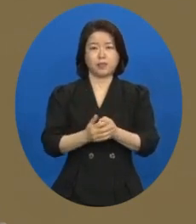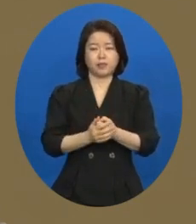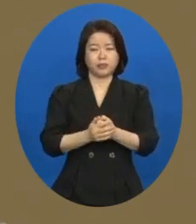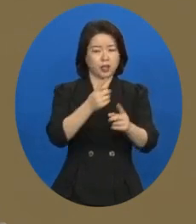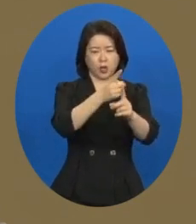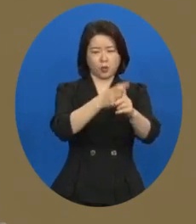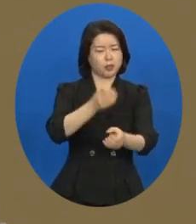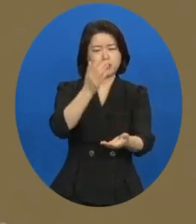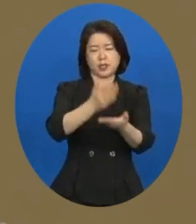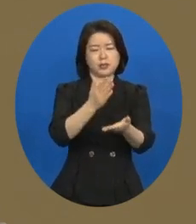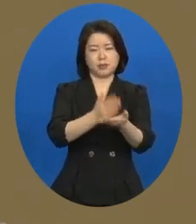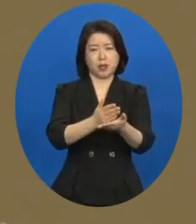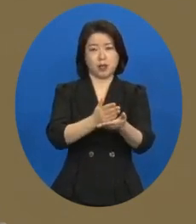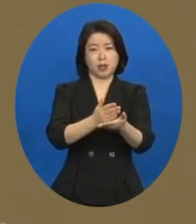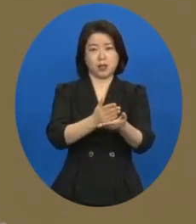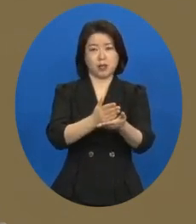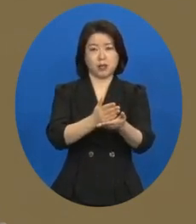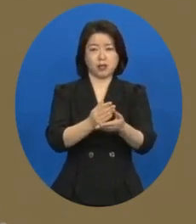복수를 하지 말라.